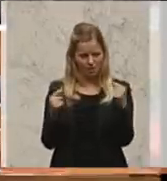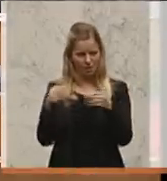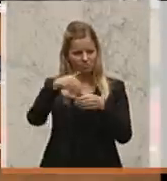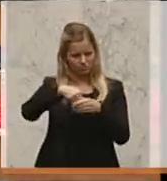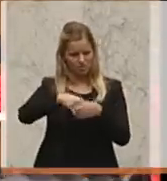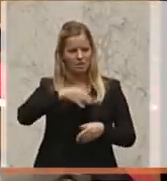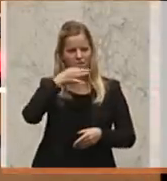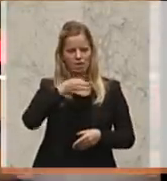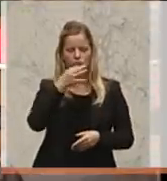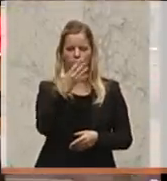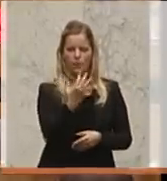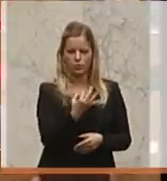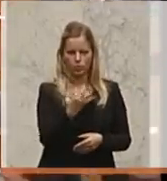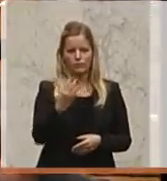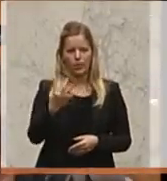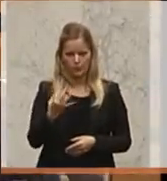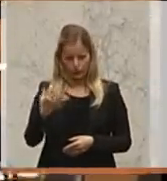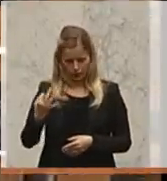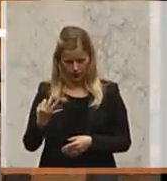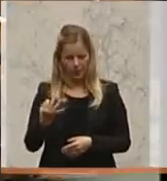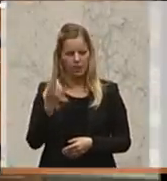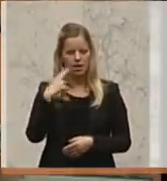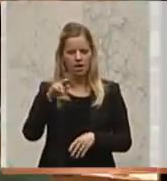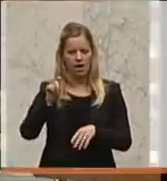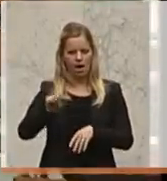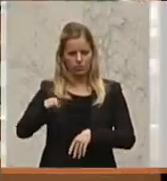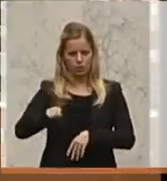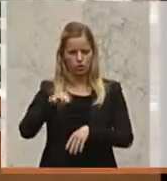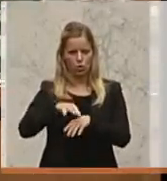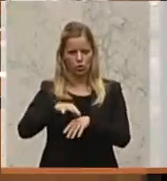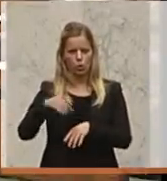ja, Günter Kreuter von der SPÖ. Herr Abgeordneter Dr. Günter Kreuter ist am Wort.